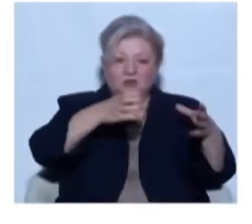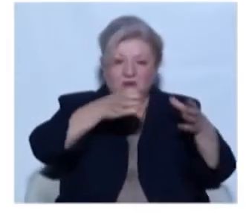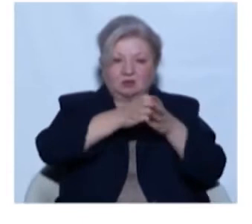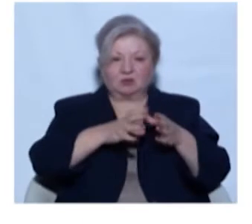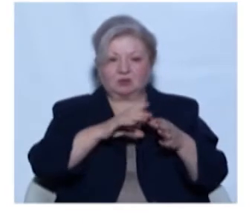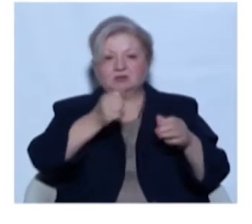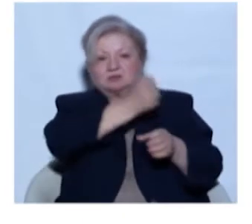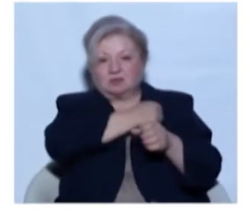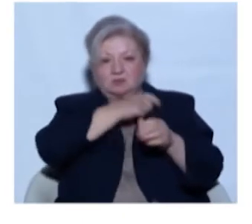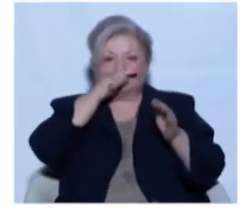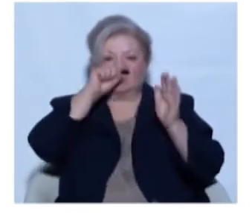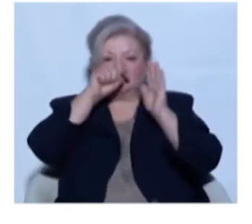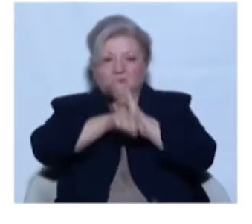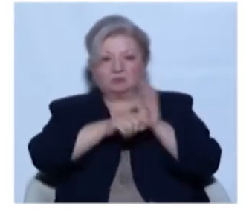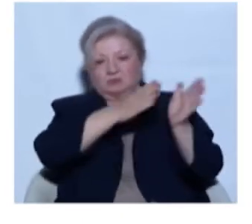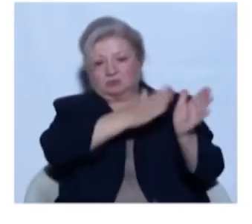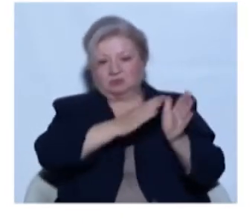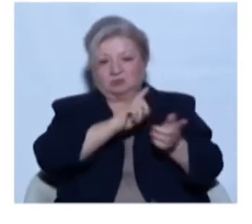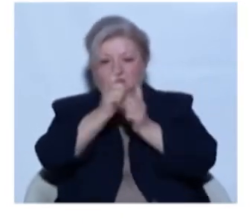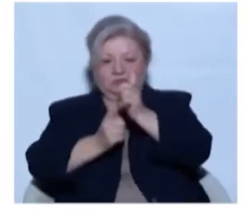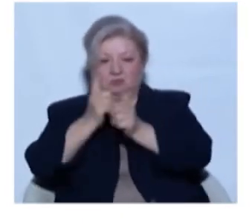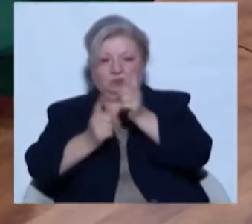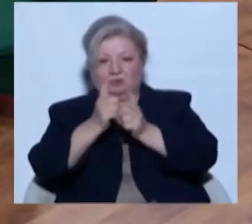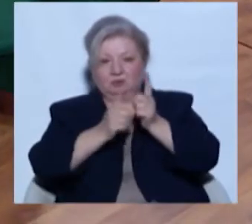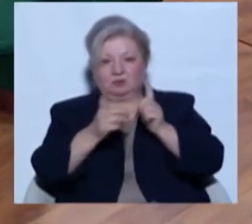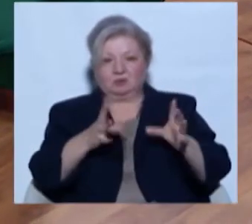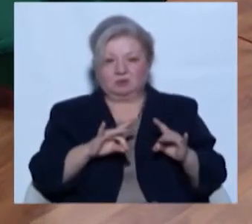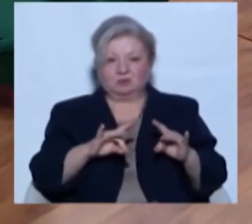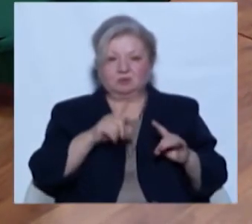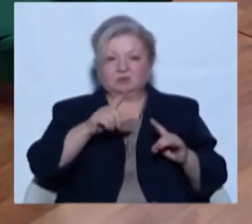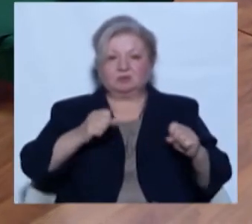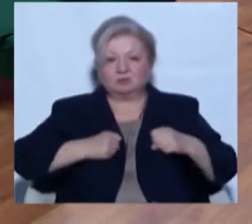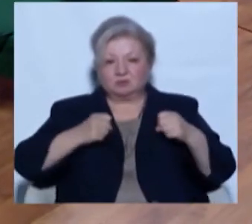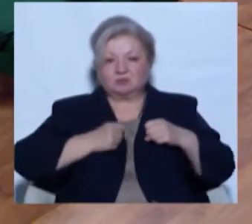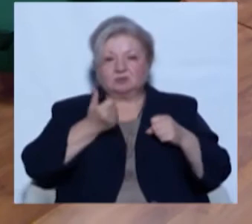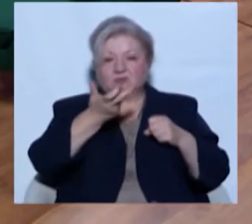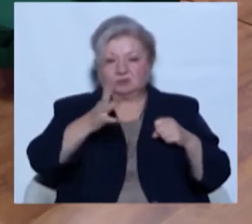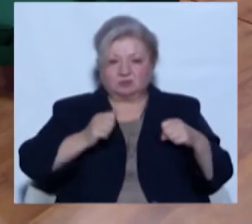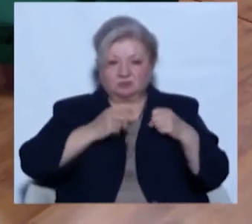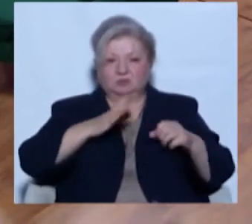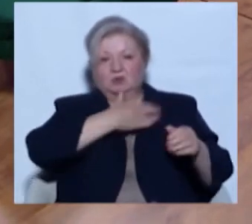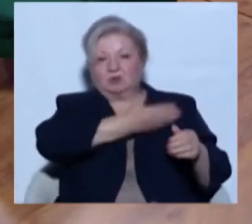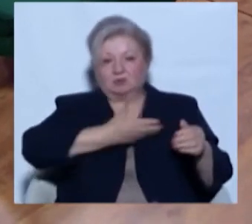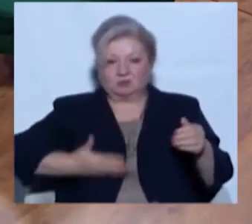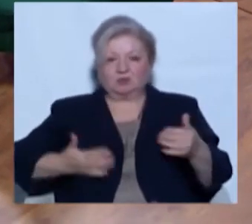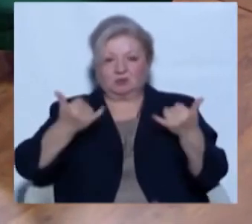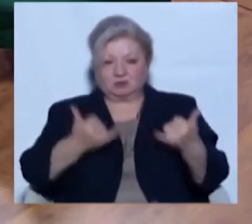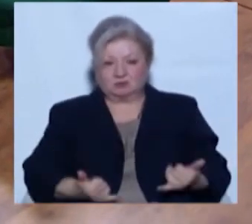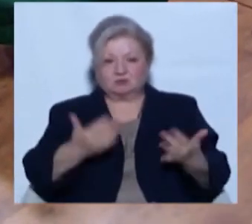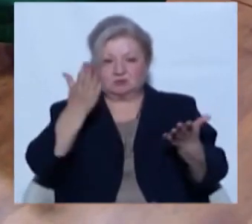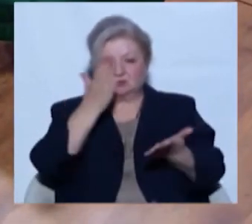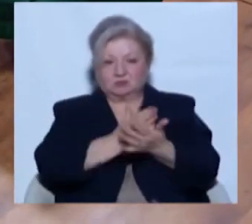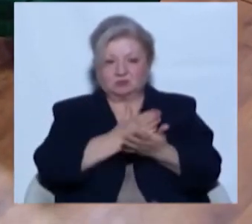ჩარევით დაერეგულირებინათ სიტუაცია. მიუხედავად რიგი მცდელობებისა, იუგოსლავიაში ეს სიტუაცია დღესაც